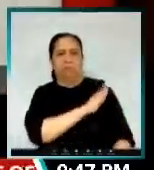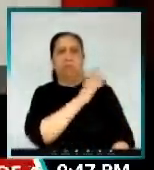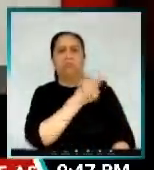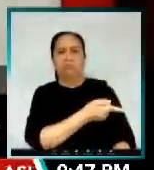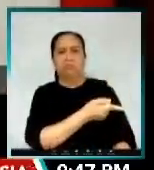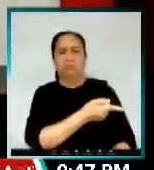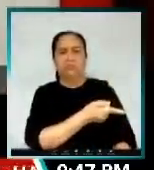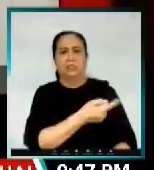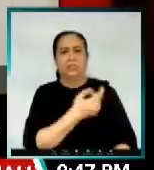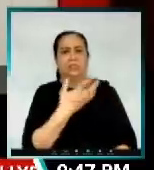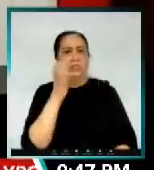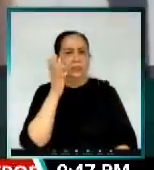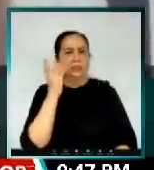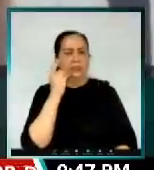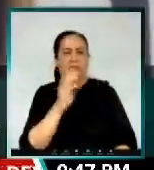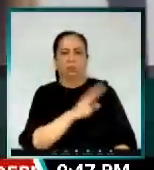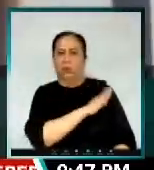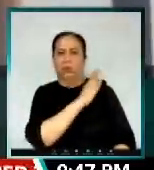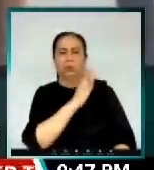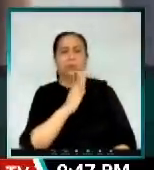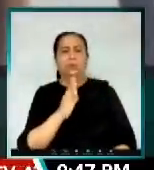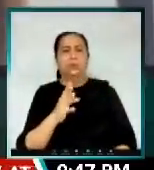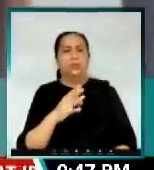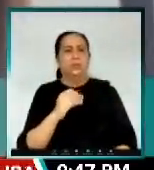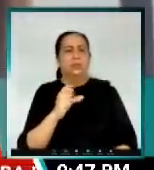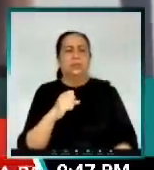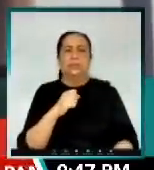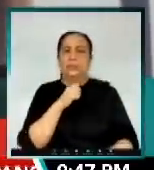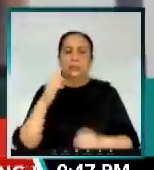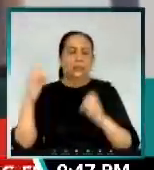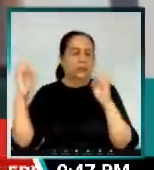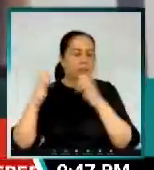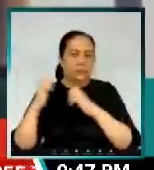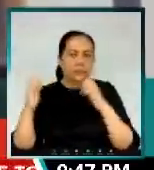Kaya hindi ko akalain na